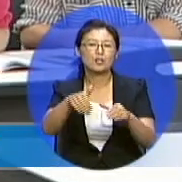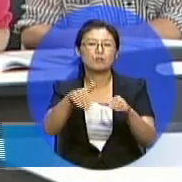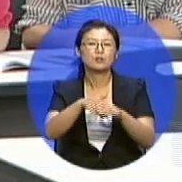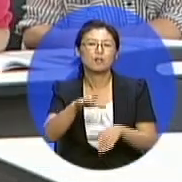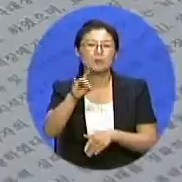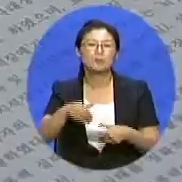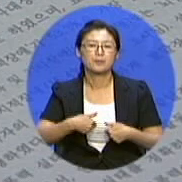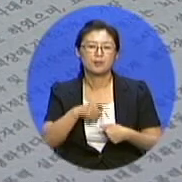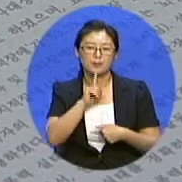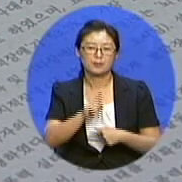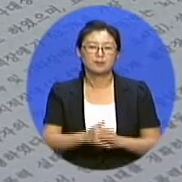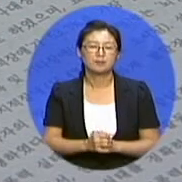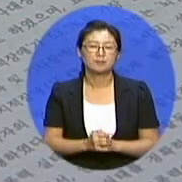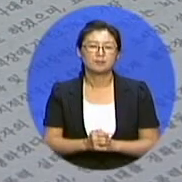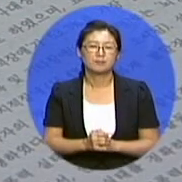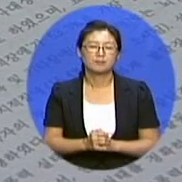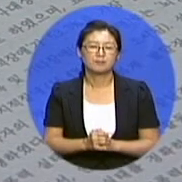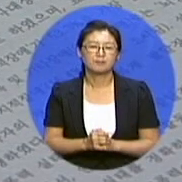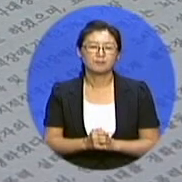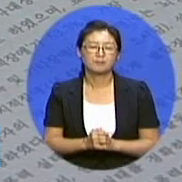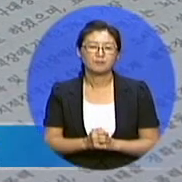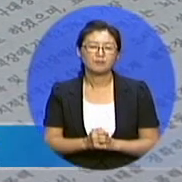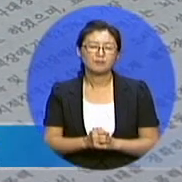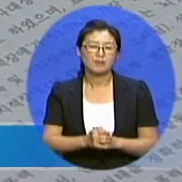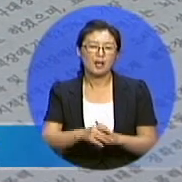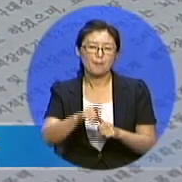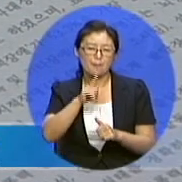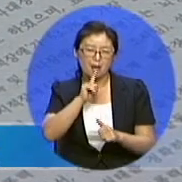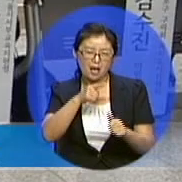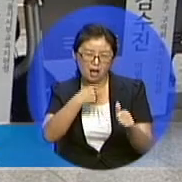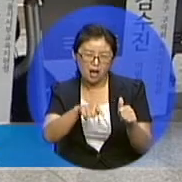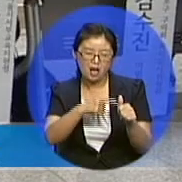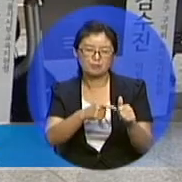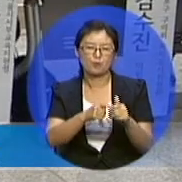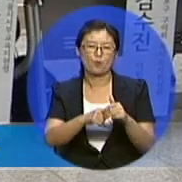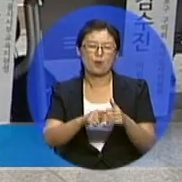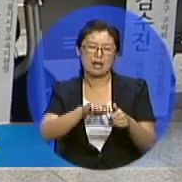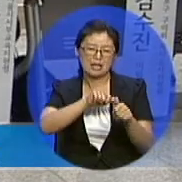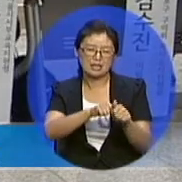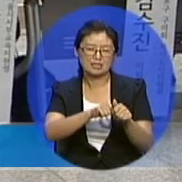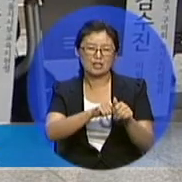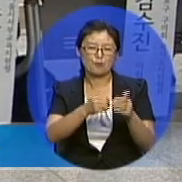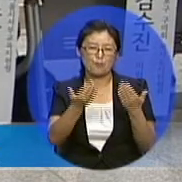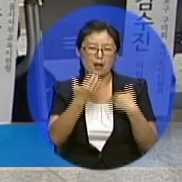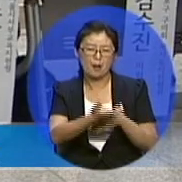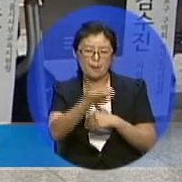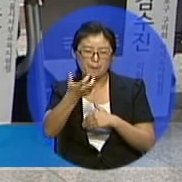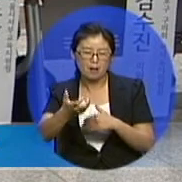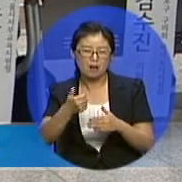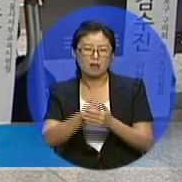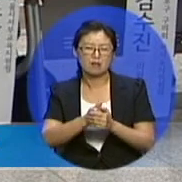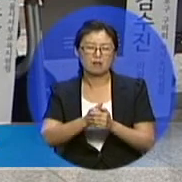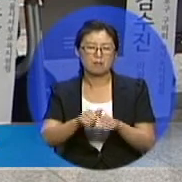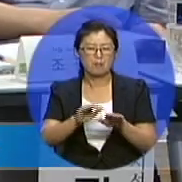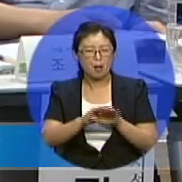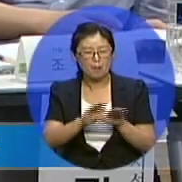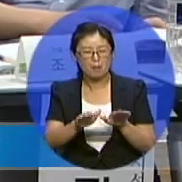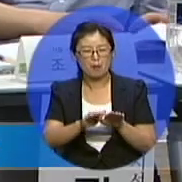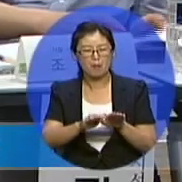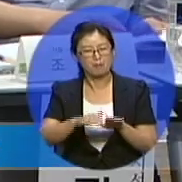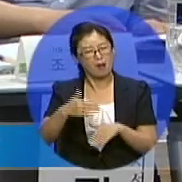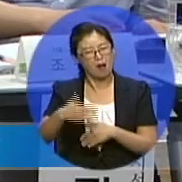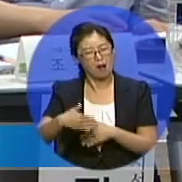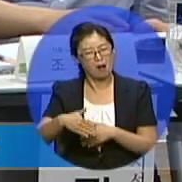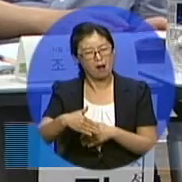것이라고 지적했습니다. 이와 함께 훈계나 강제 전학 등이 실제 학교폭력을 근절할 수 있는 대안이 될 수 있을지는